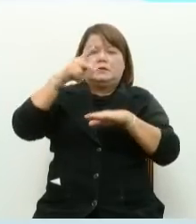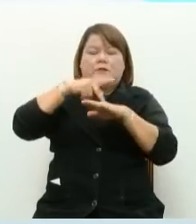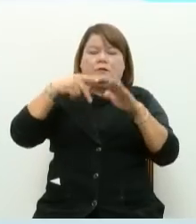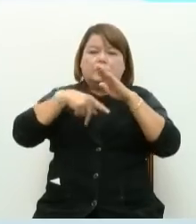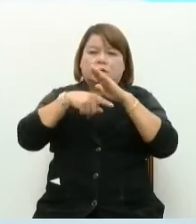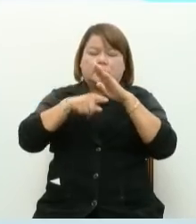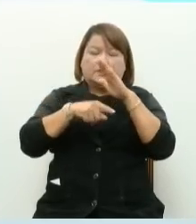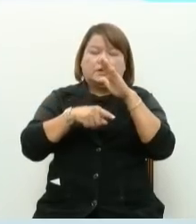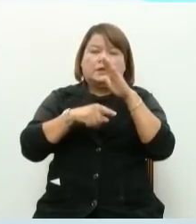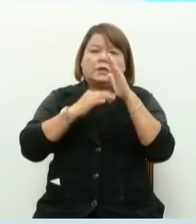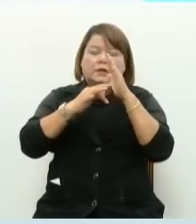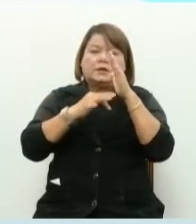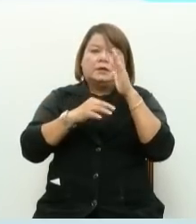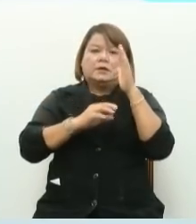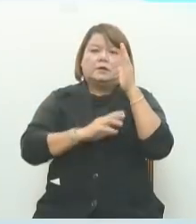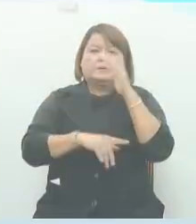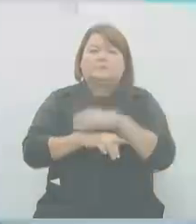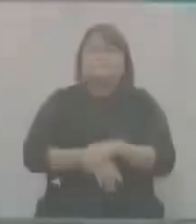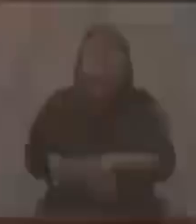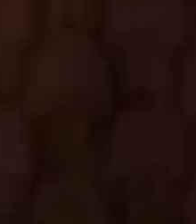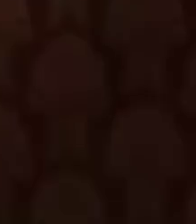ประถมศึกษาชัยนาทขอเชิญรับชมค่ะ